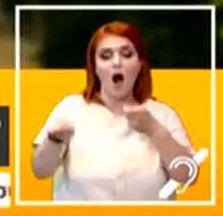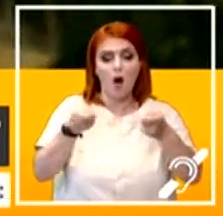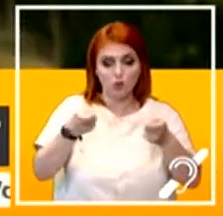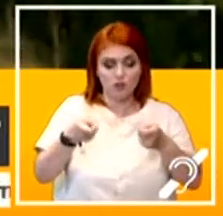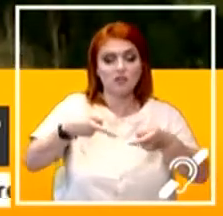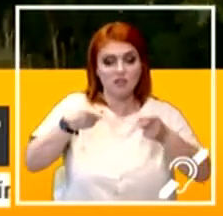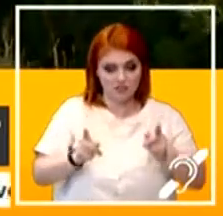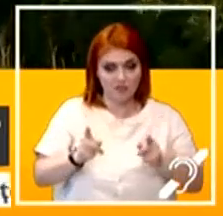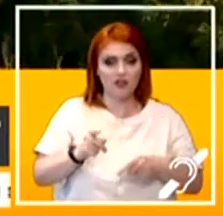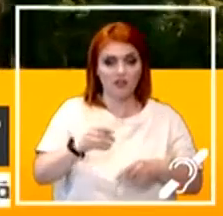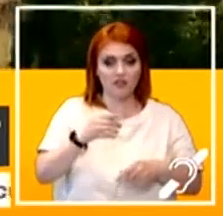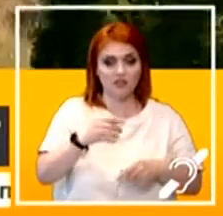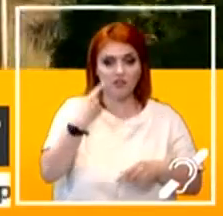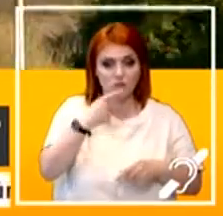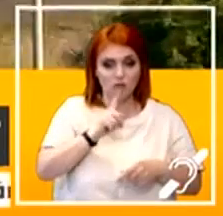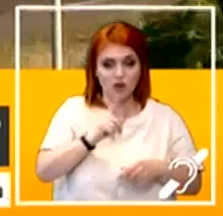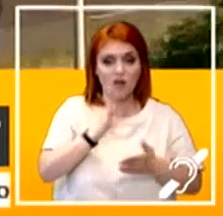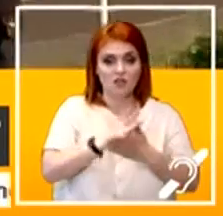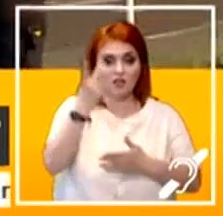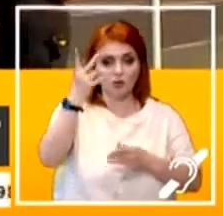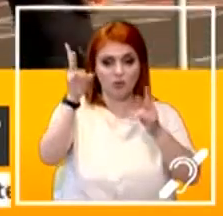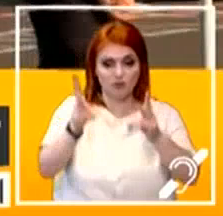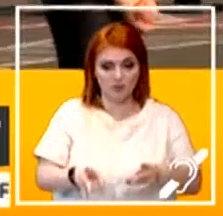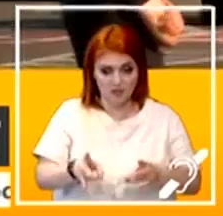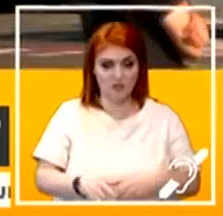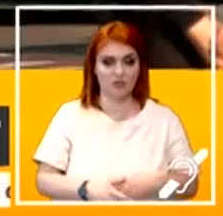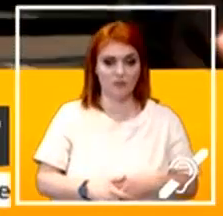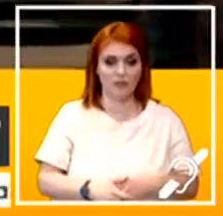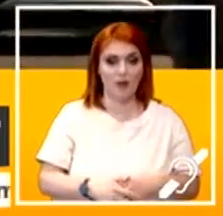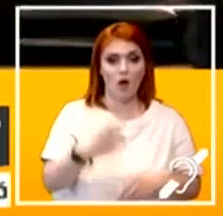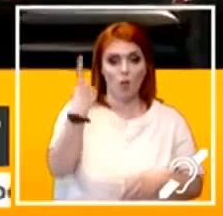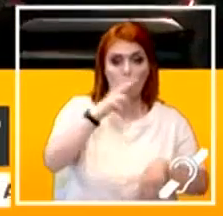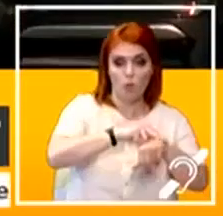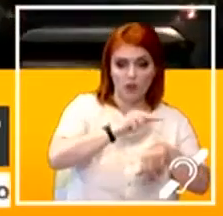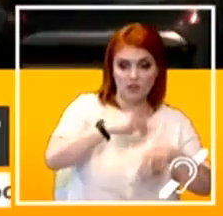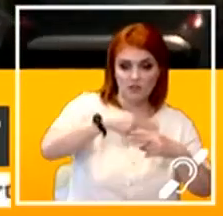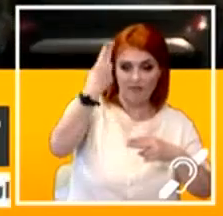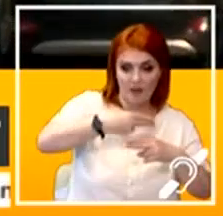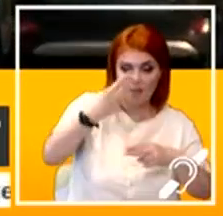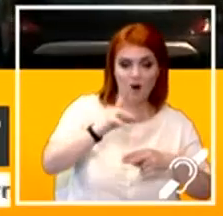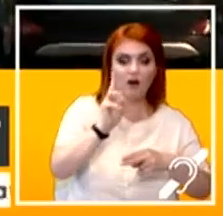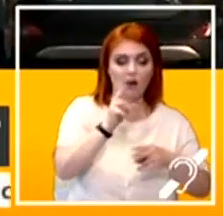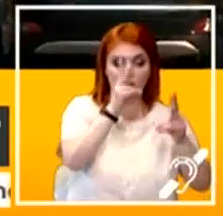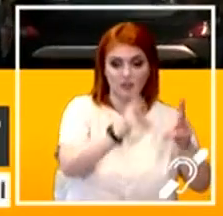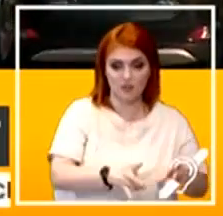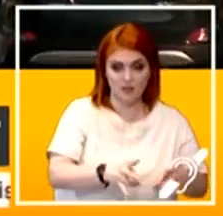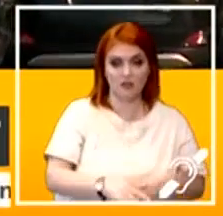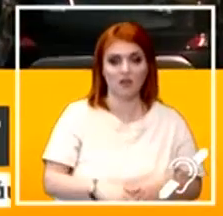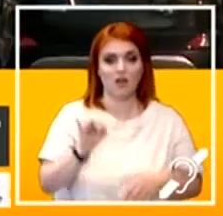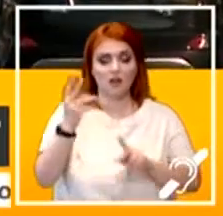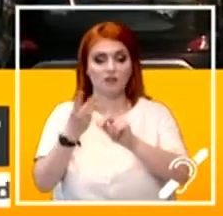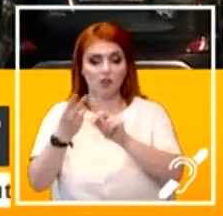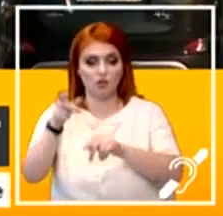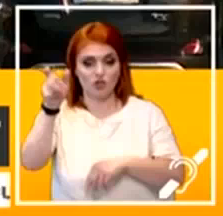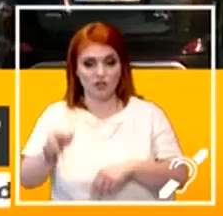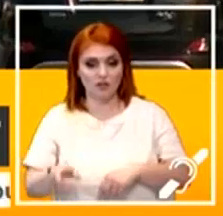că incidentul s-a soldat cu două victime. Preliminar ar fi vorba despre un polițist de frontieră care a fost rănit. Cât ține despre a doua